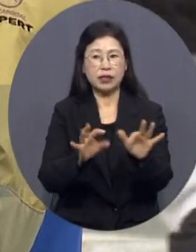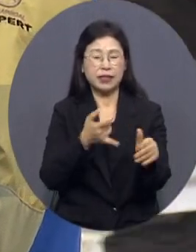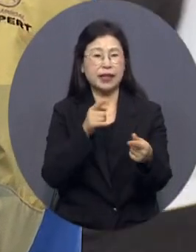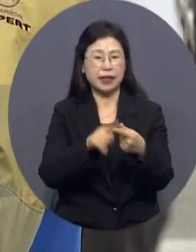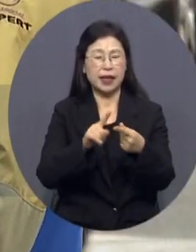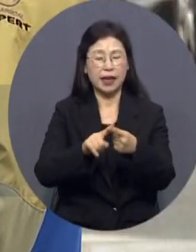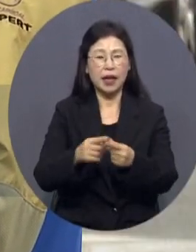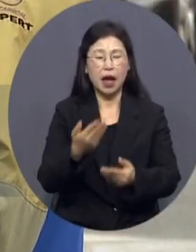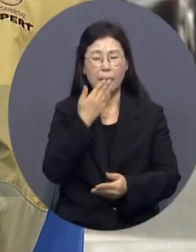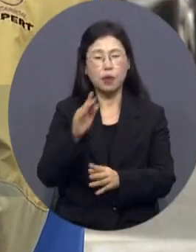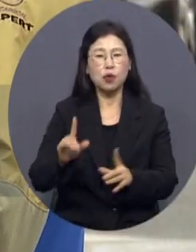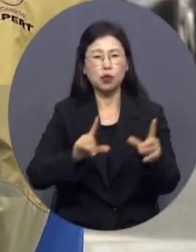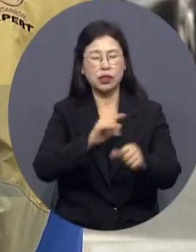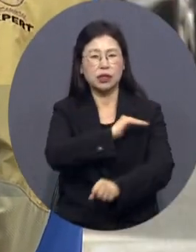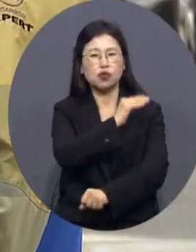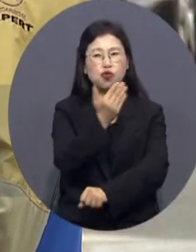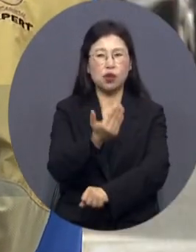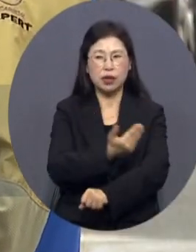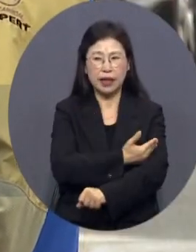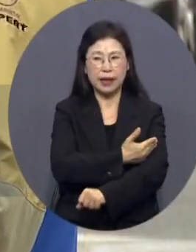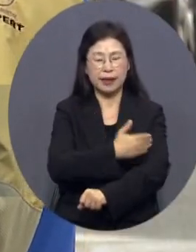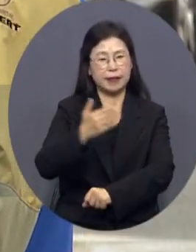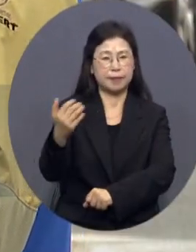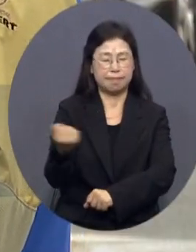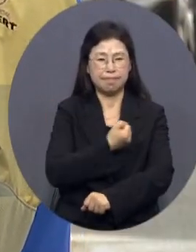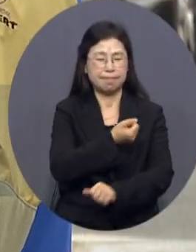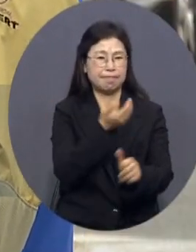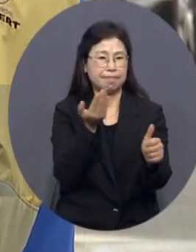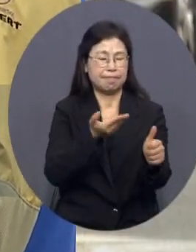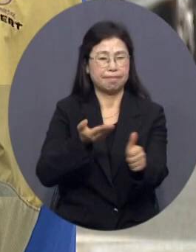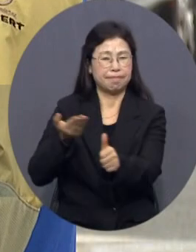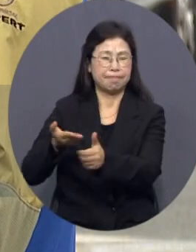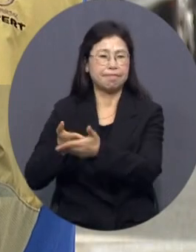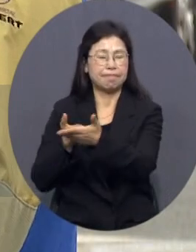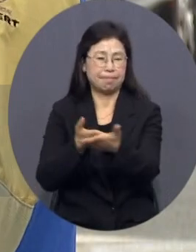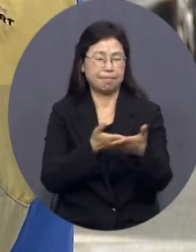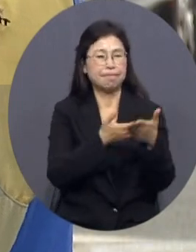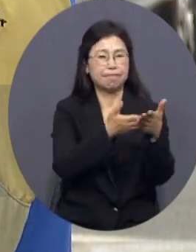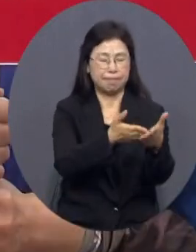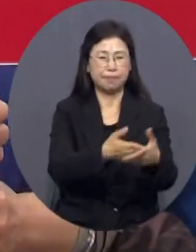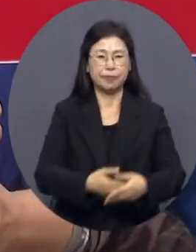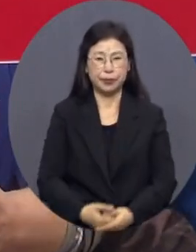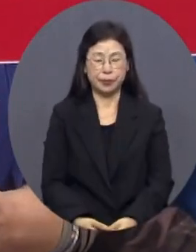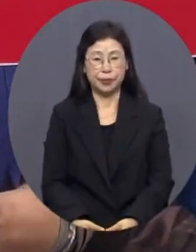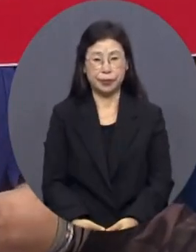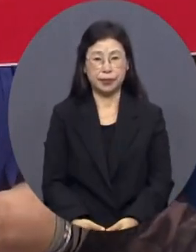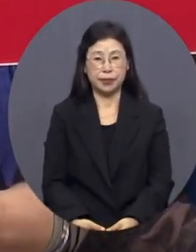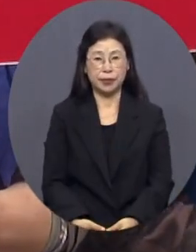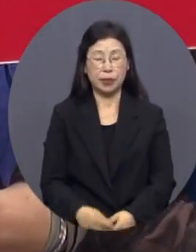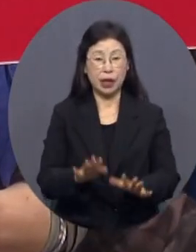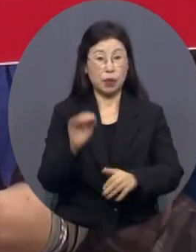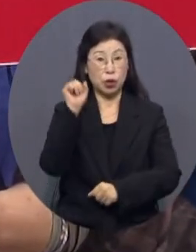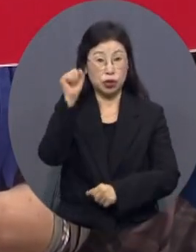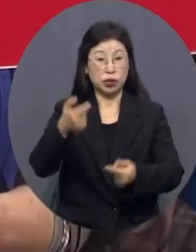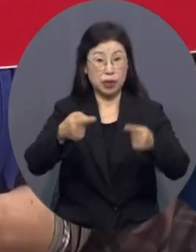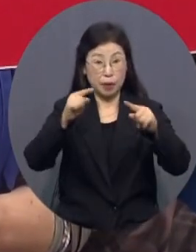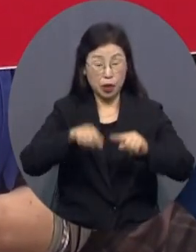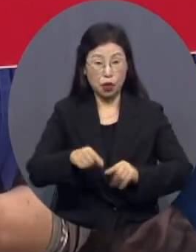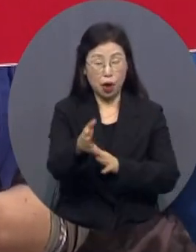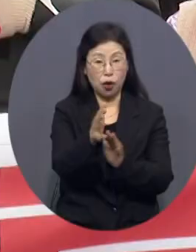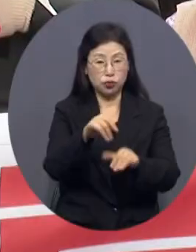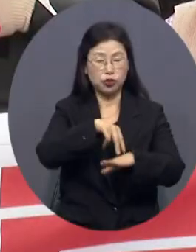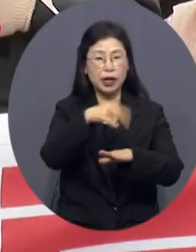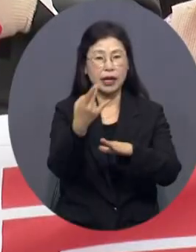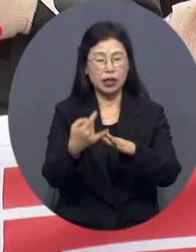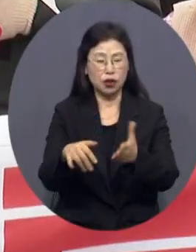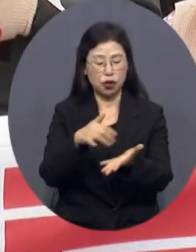대한민국 어민과 수산관계 종사자의 생존권을 확립할 수 있을 것을. 이번 시위에 참여한 어부와